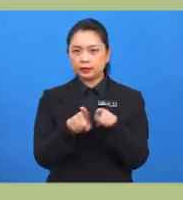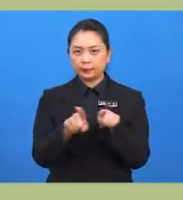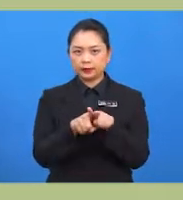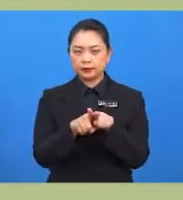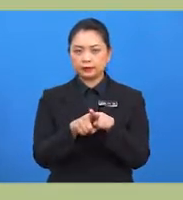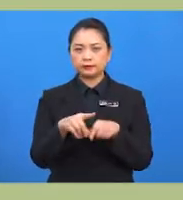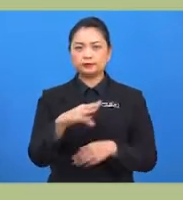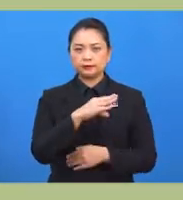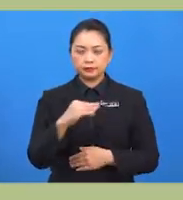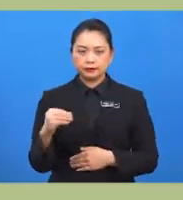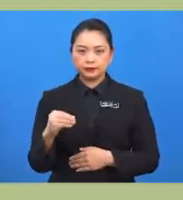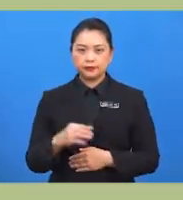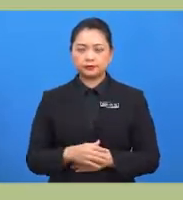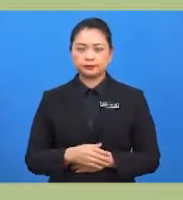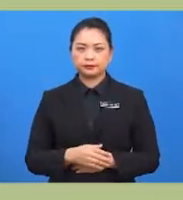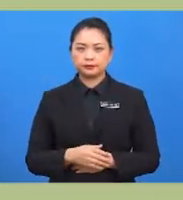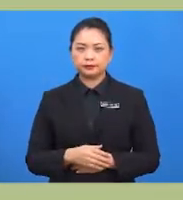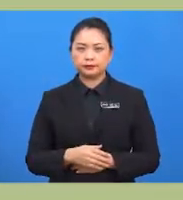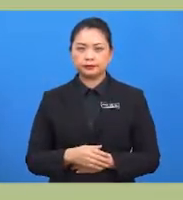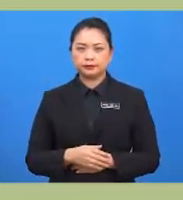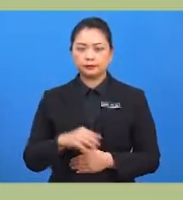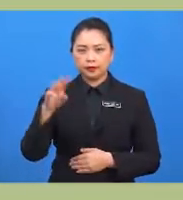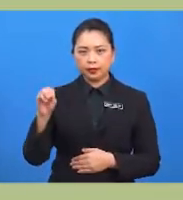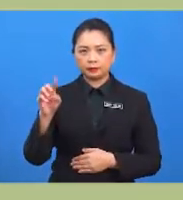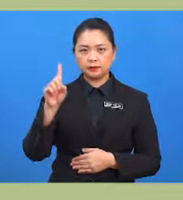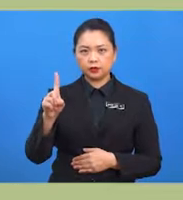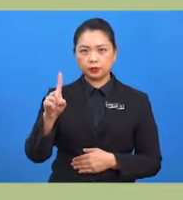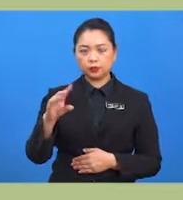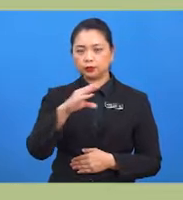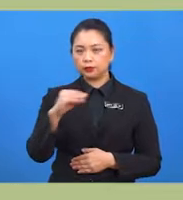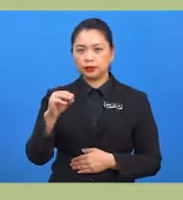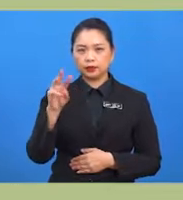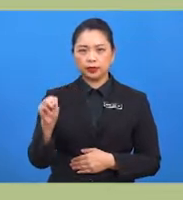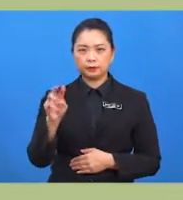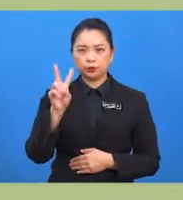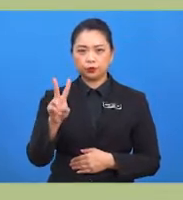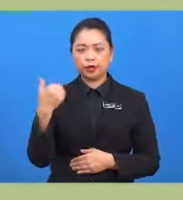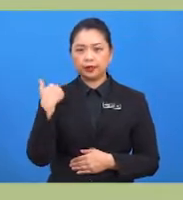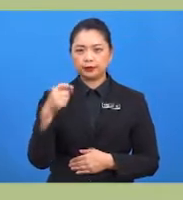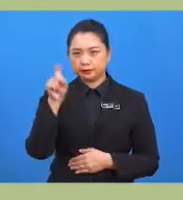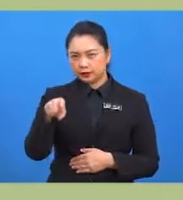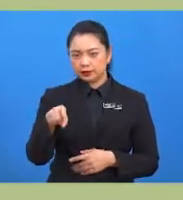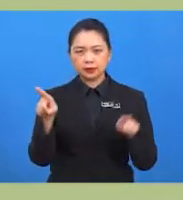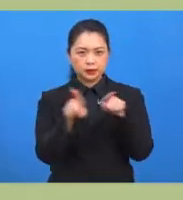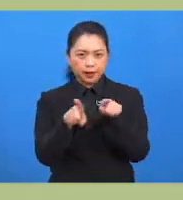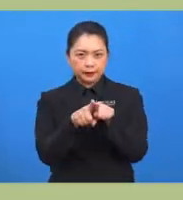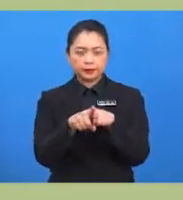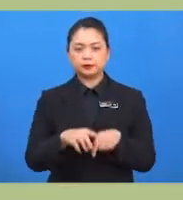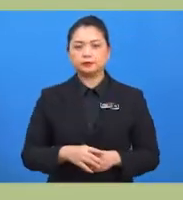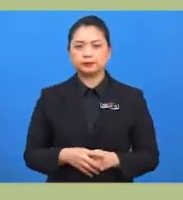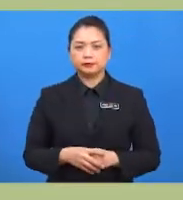begitu juga unik yang digunakan untuk N1 mesti sama dengan unik yang digunakan